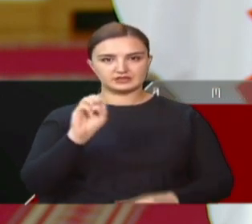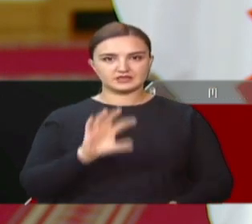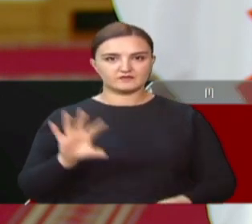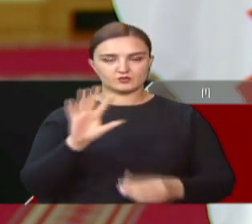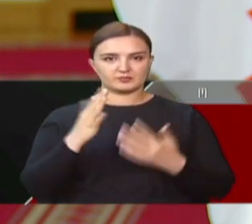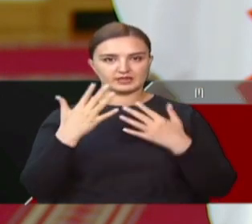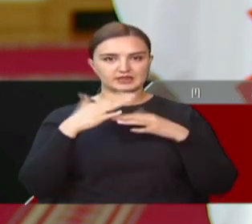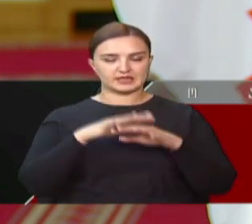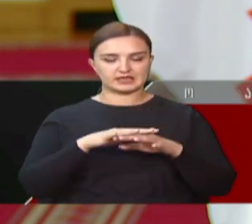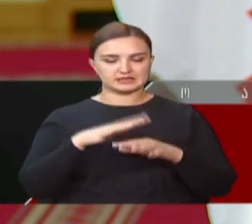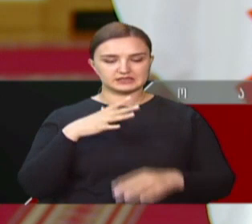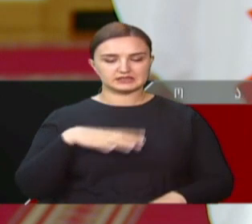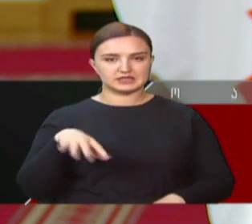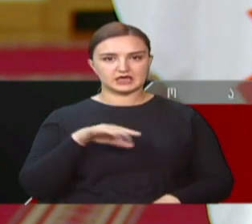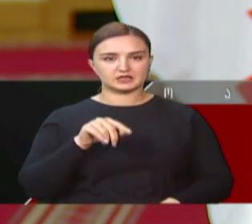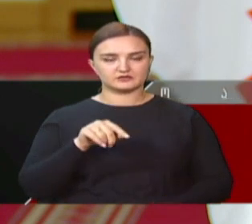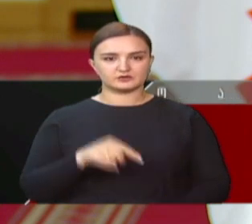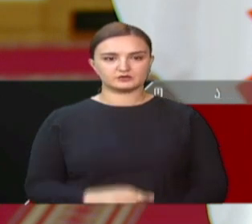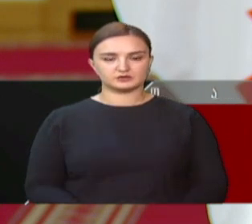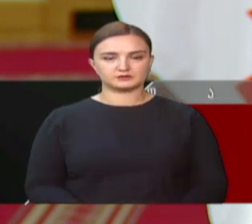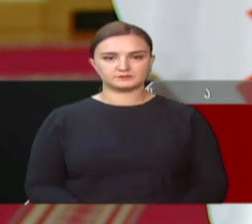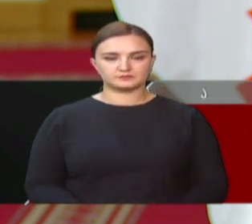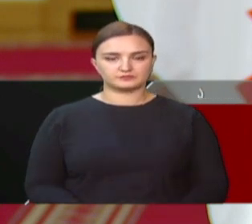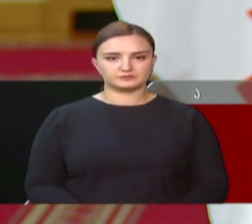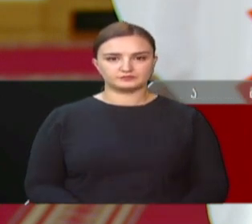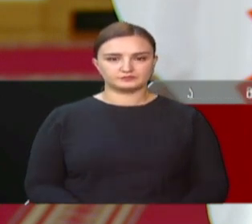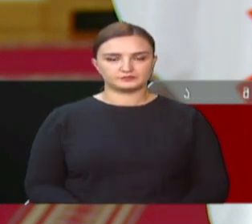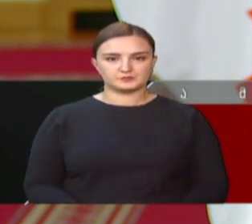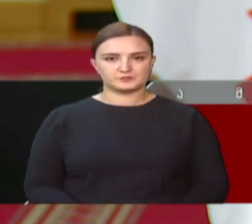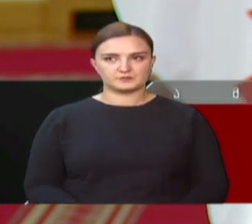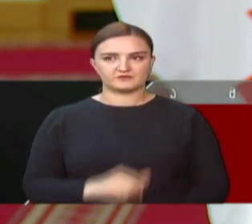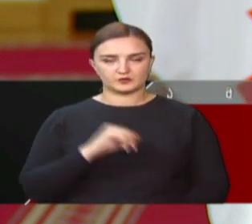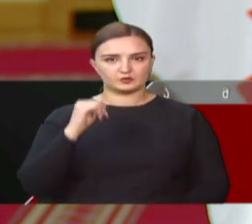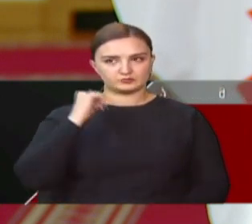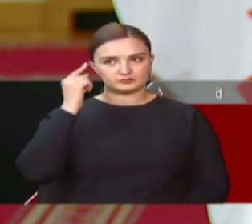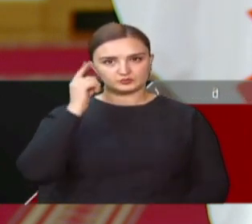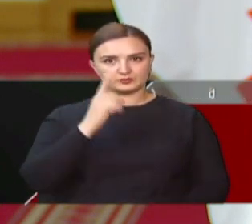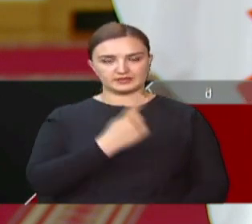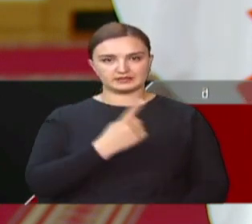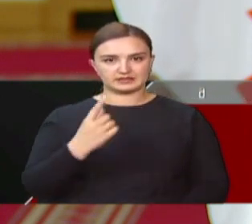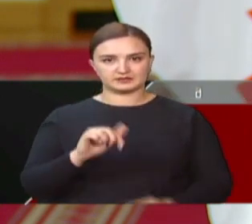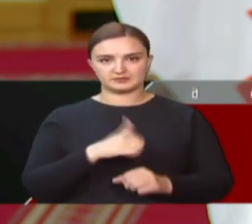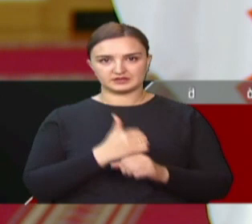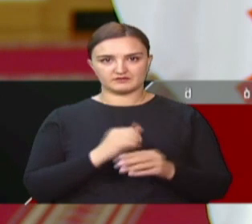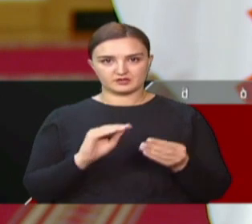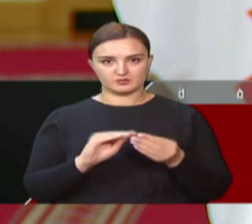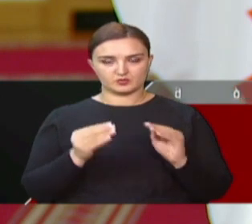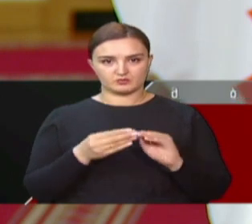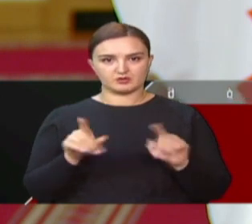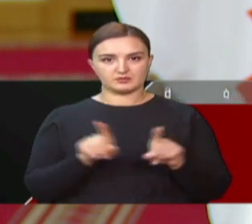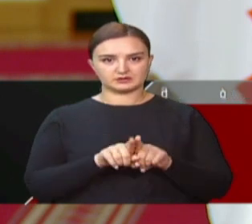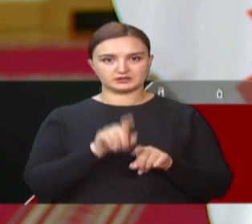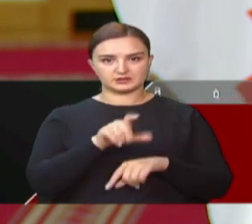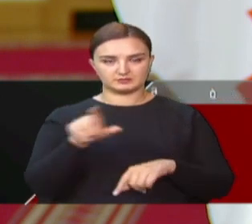ევროინტეგრაცია ამ ქვეყნის მიაჩნია თავისი ფუნქციონირების მთავარ ერთ-ერთ მთავარ გამოწვევად და მე ვფიქრობ ესეთები